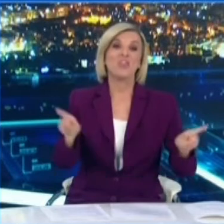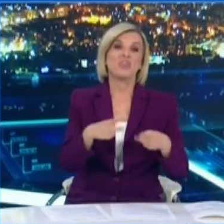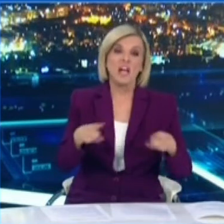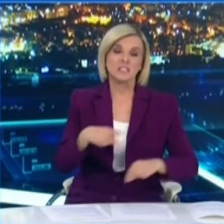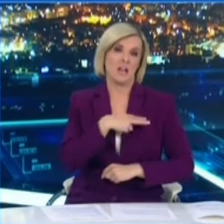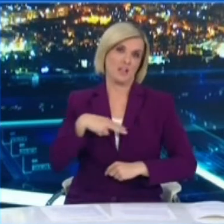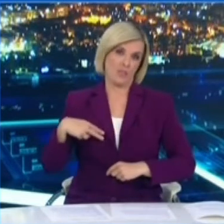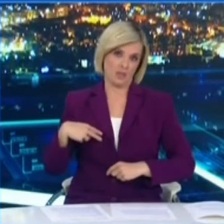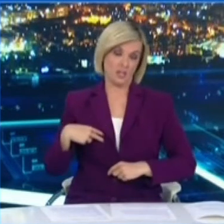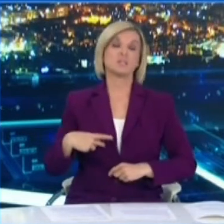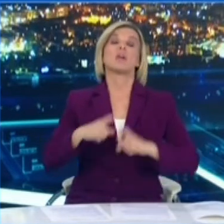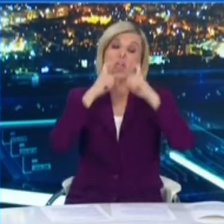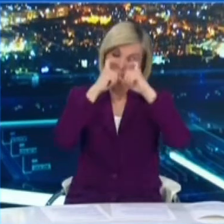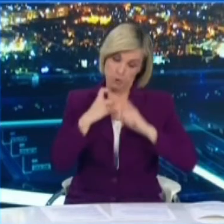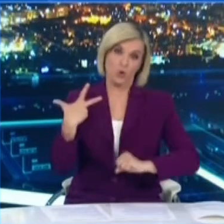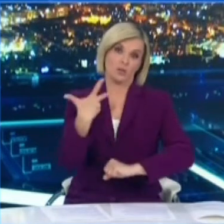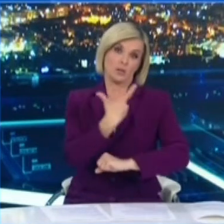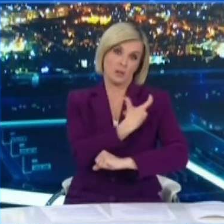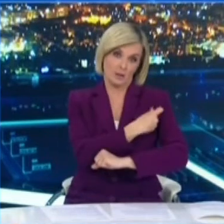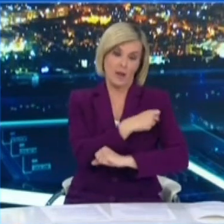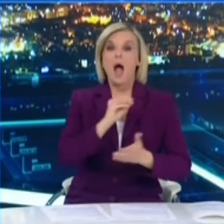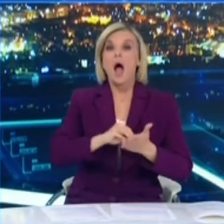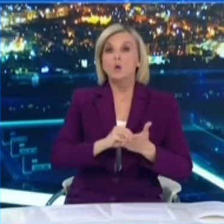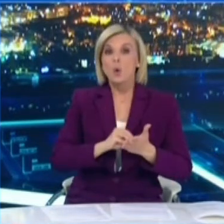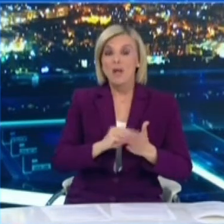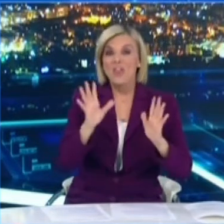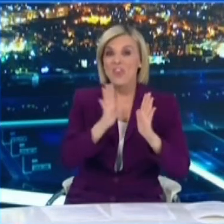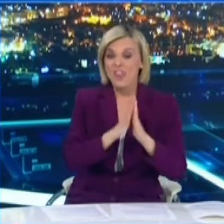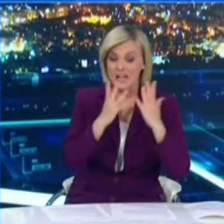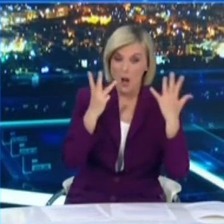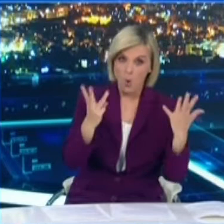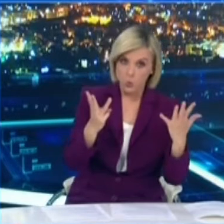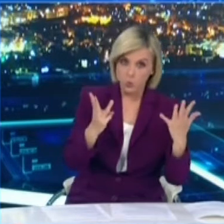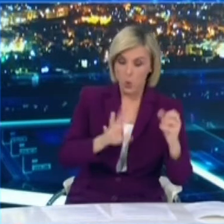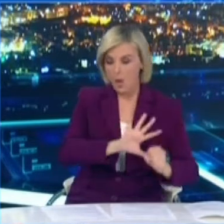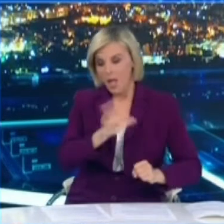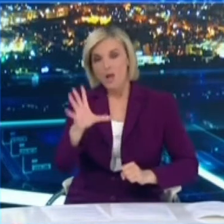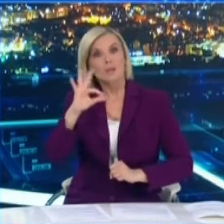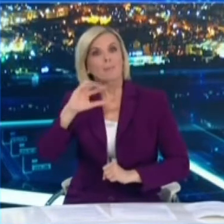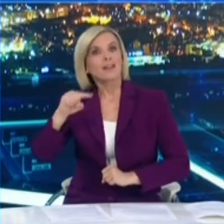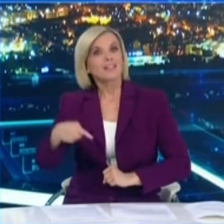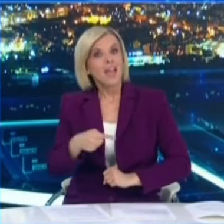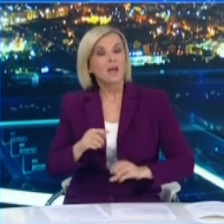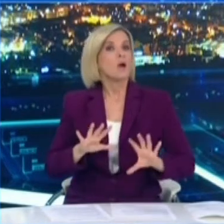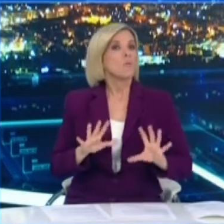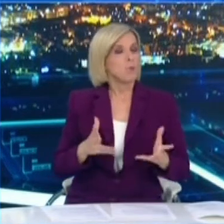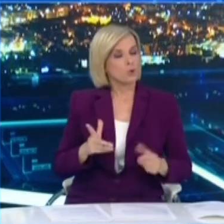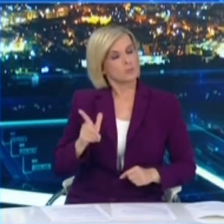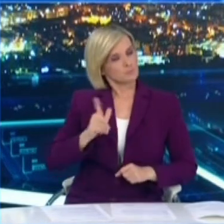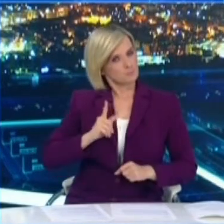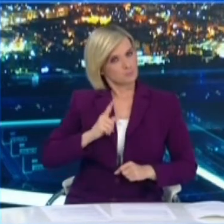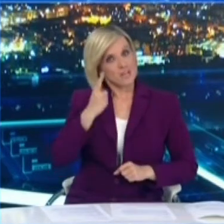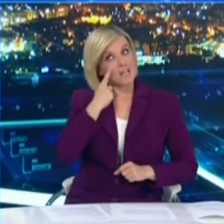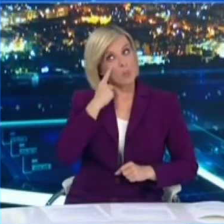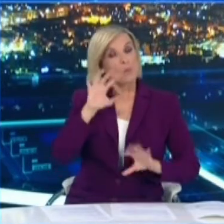Ο γενικός πληθυσμός, στο ερώτημα πότε θα εμβολιαστούν τα άτομα 18-59, αναμένεται αυτό να γίνει. Έχετε δει ότι έχω ανακοινώσει ήδη τις παραδόσεις της